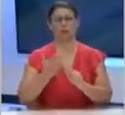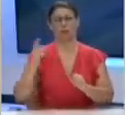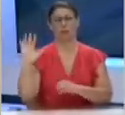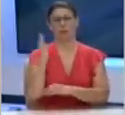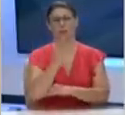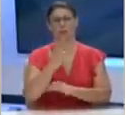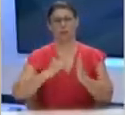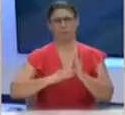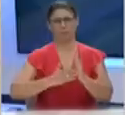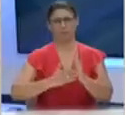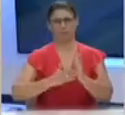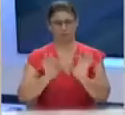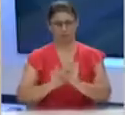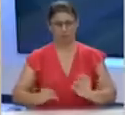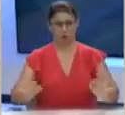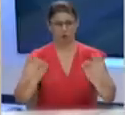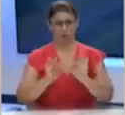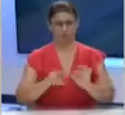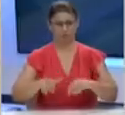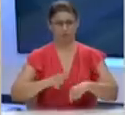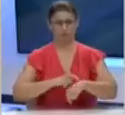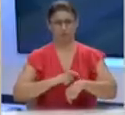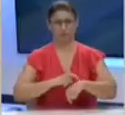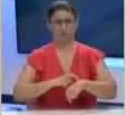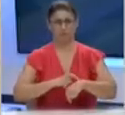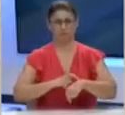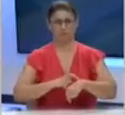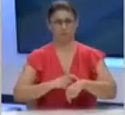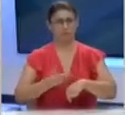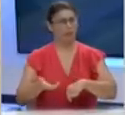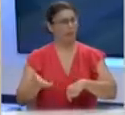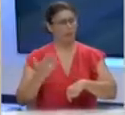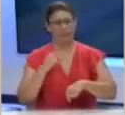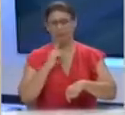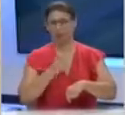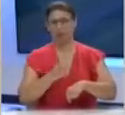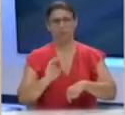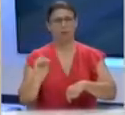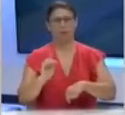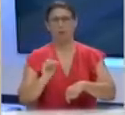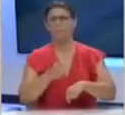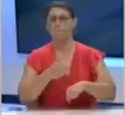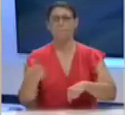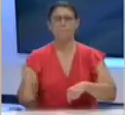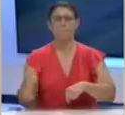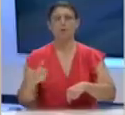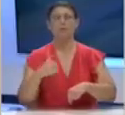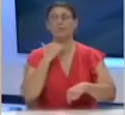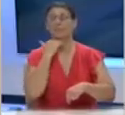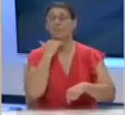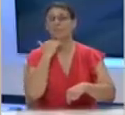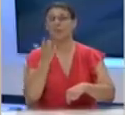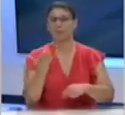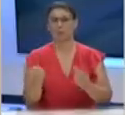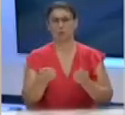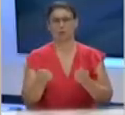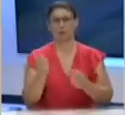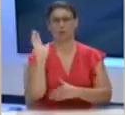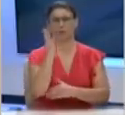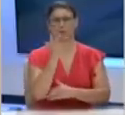όσον αφορά την πρόληψη, και αυτή τη στιγμή δεν τα ορίζει, αλλά μόνο ορίζει τι δεν μπορούν να κάνουν οι